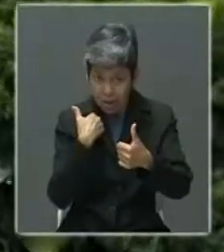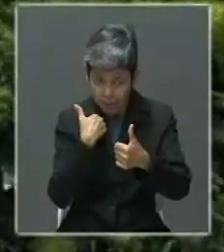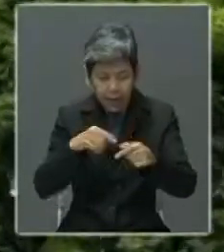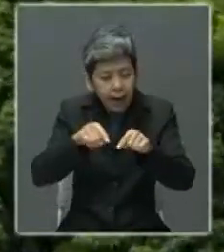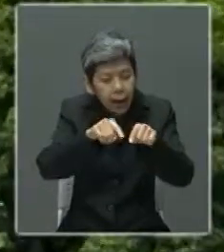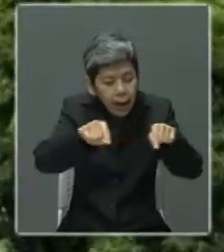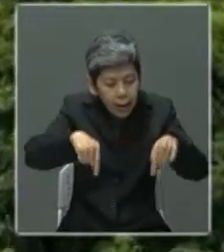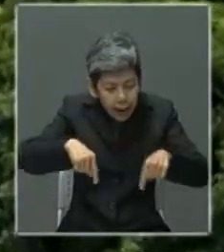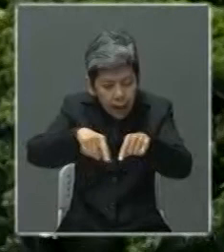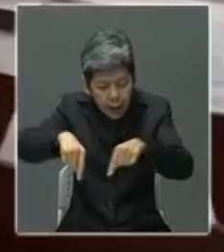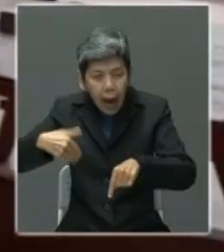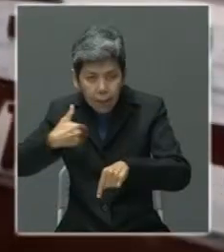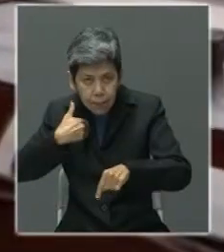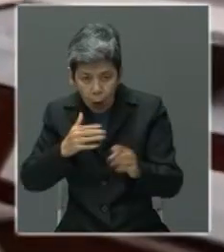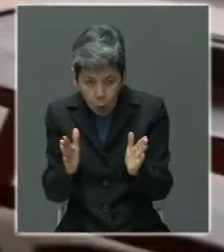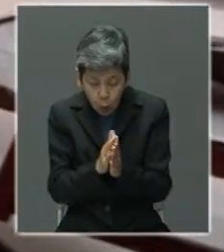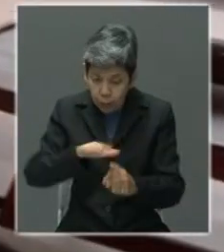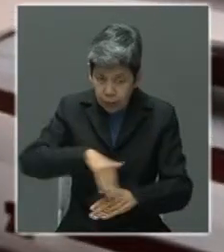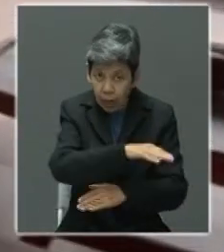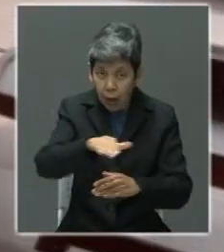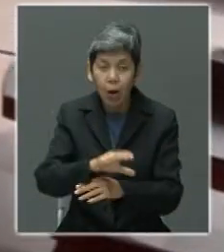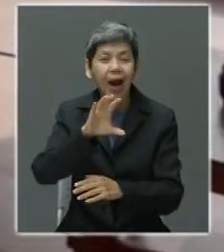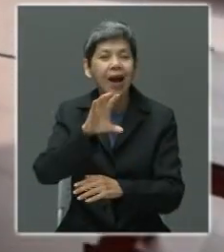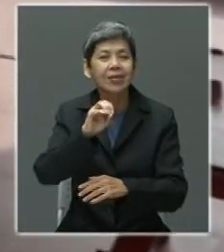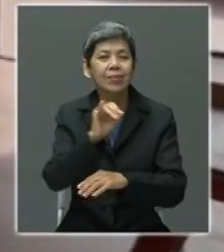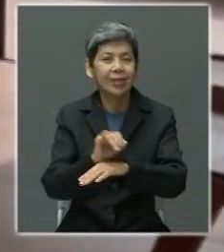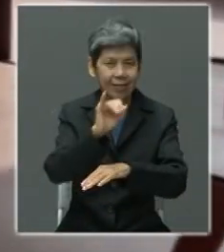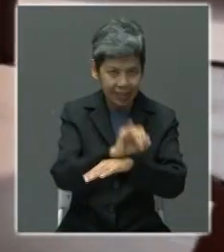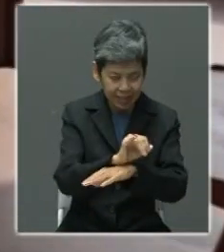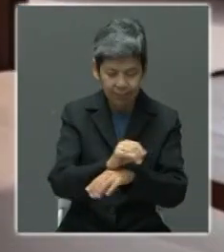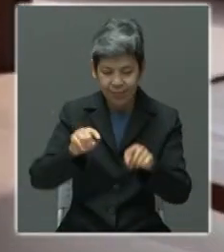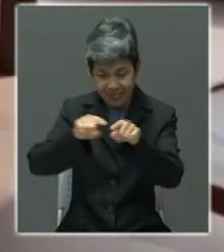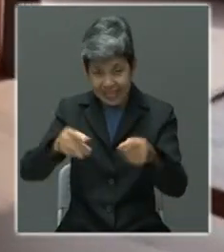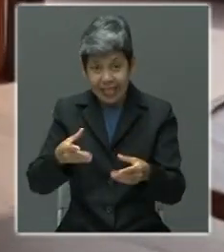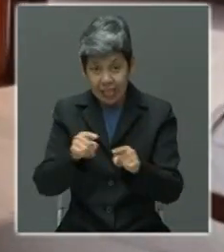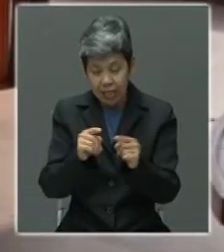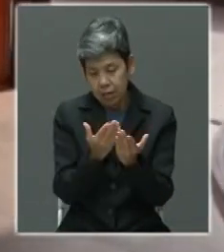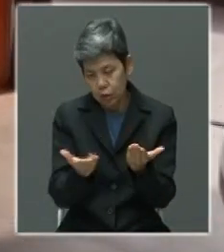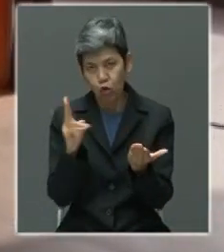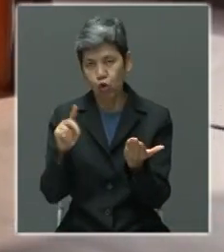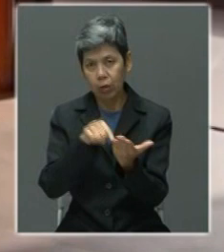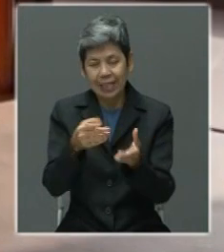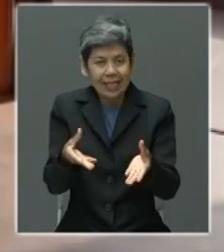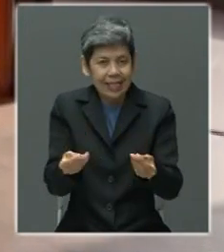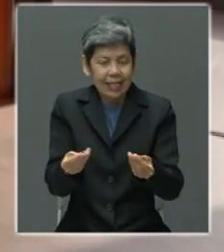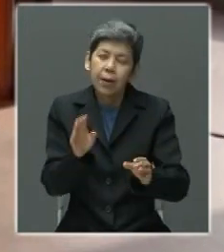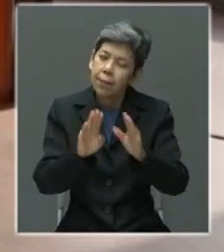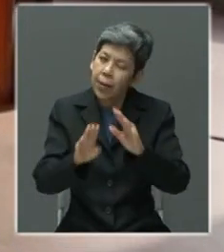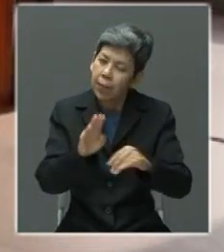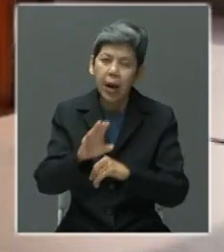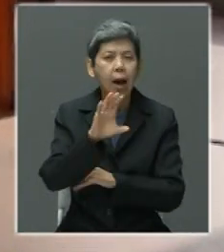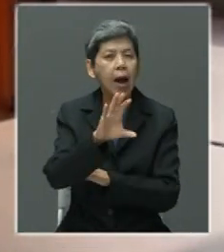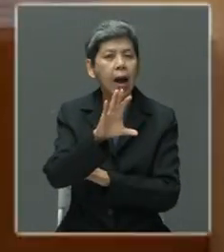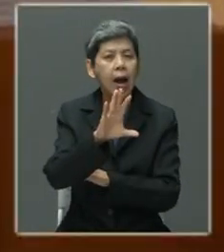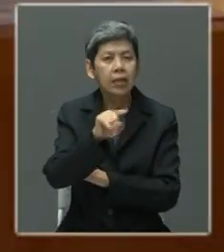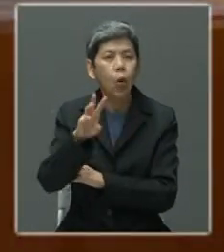เล็กๆอีกหลายแปลงครับเนื้อที่รวมกันกว่า50ไร่และโฉนดมีจำนวน2แปลงเนื้อที่ประมาณ